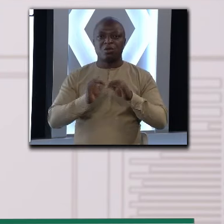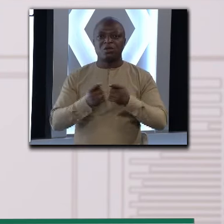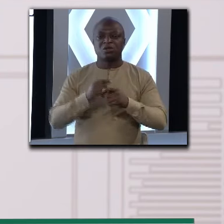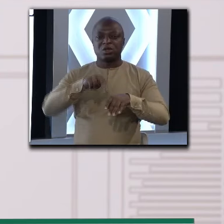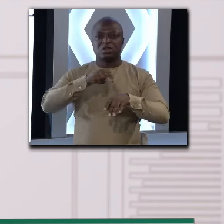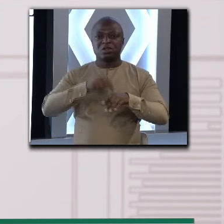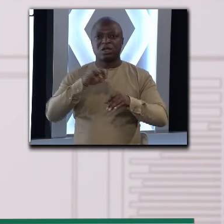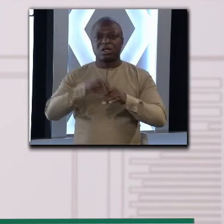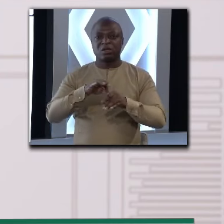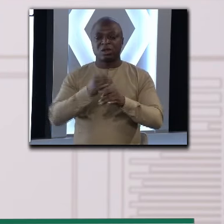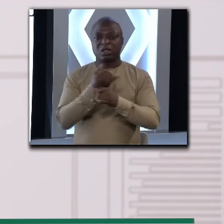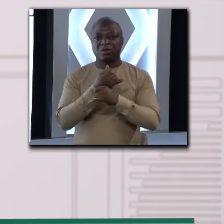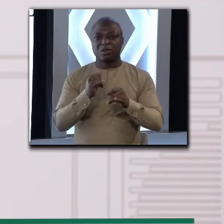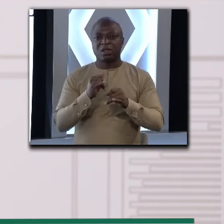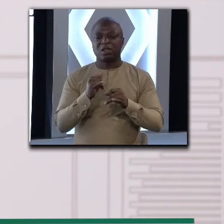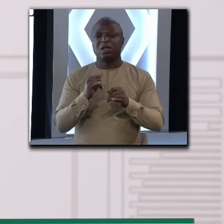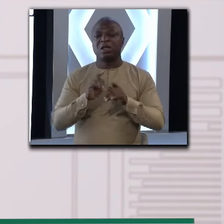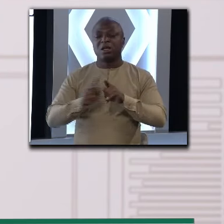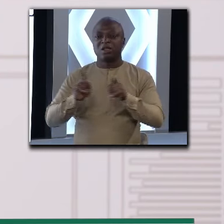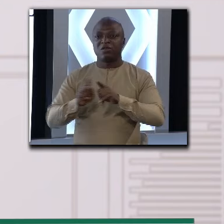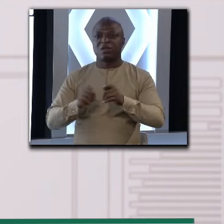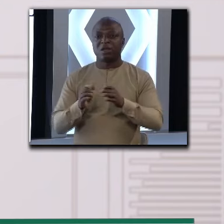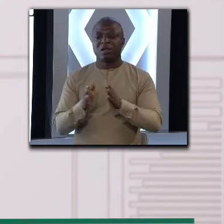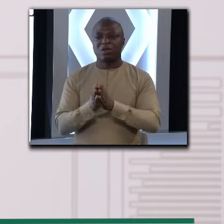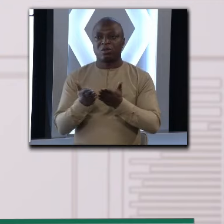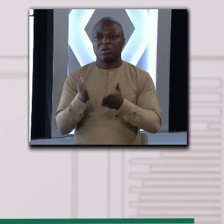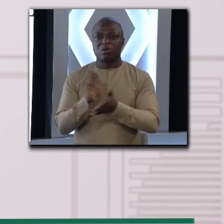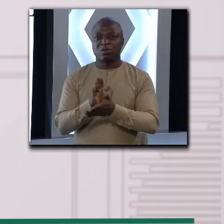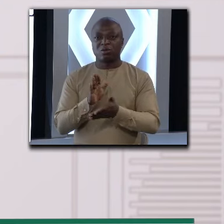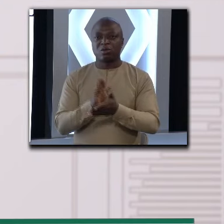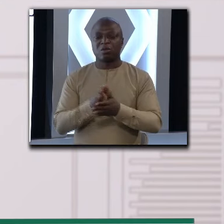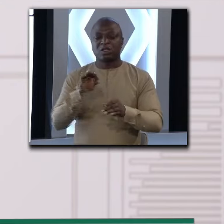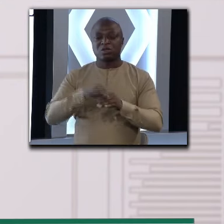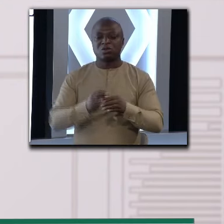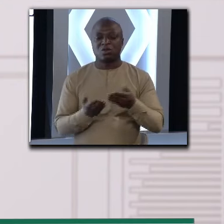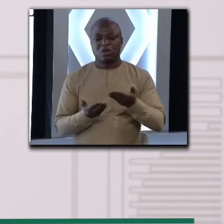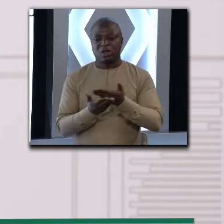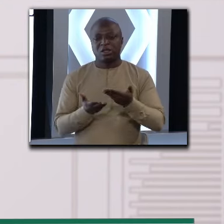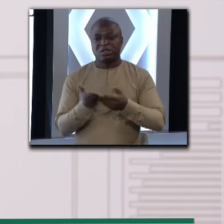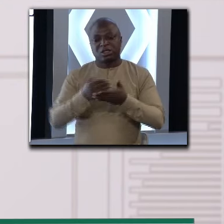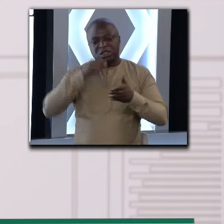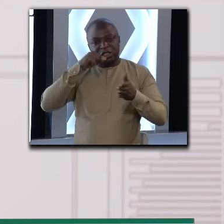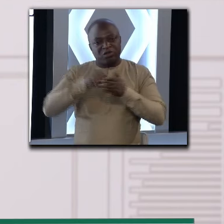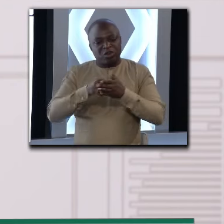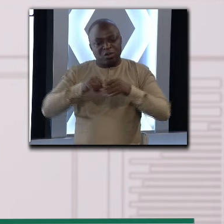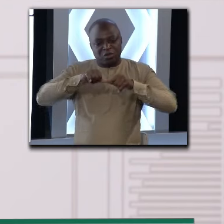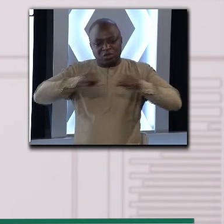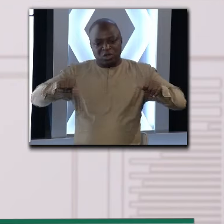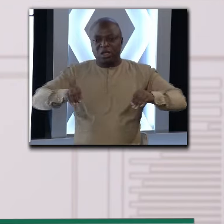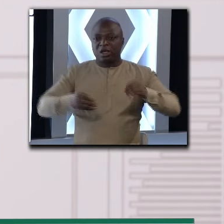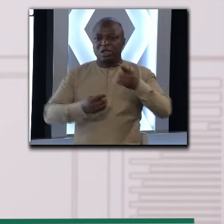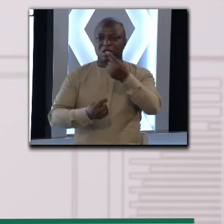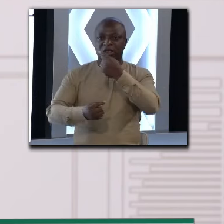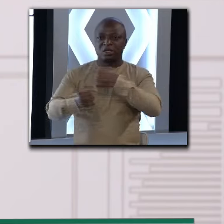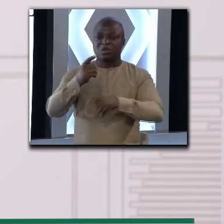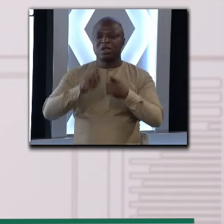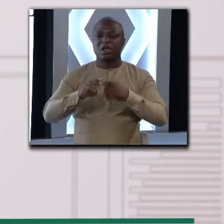CELI. Les différents documents électoraux sont rangés dans des enveloppes scellées et transmises à la